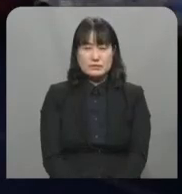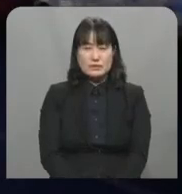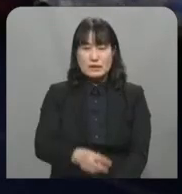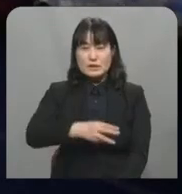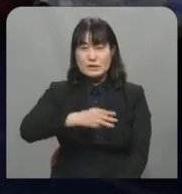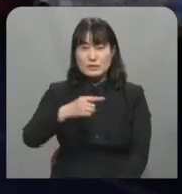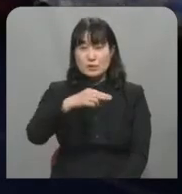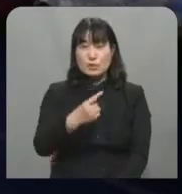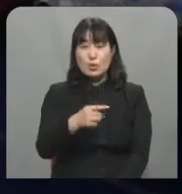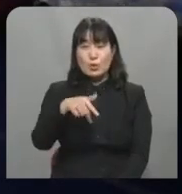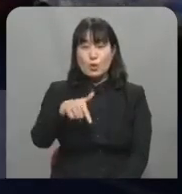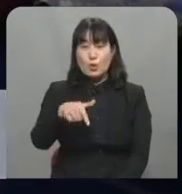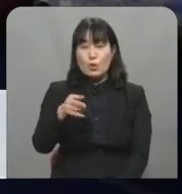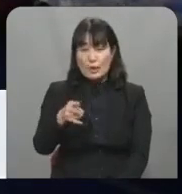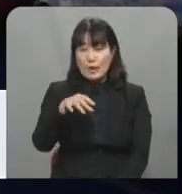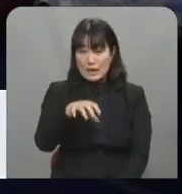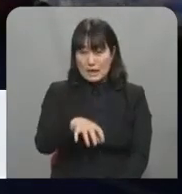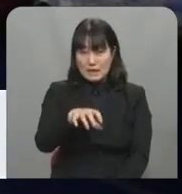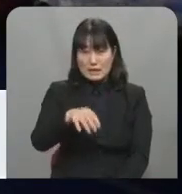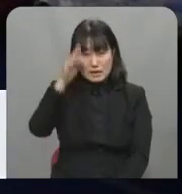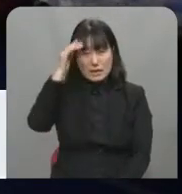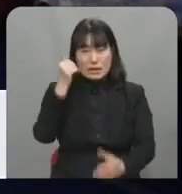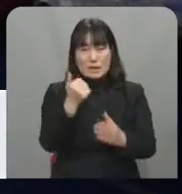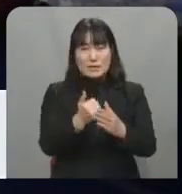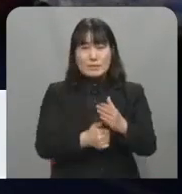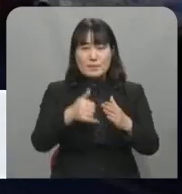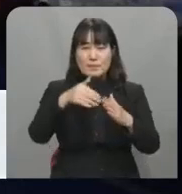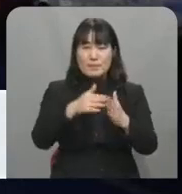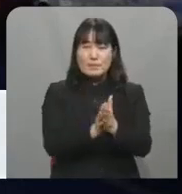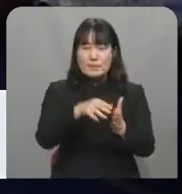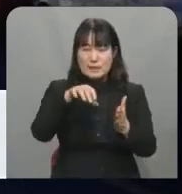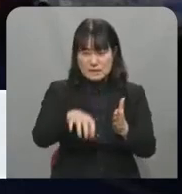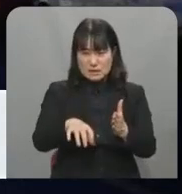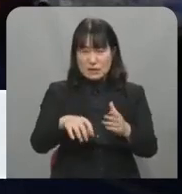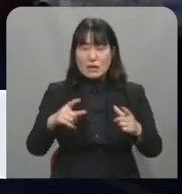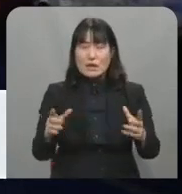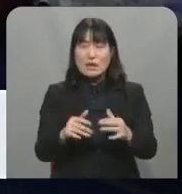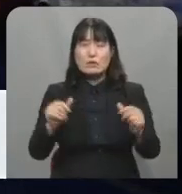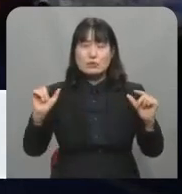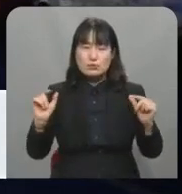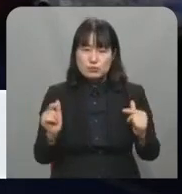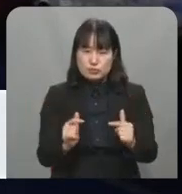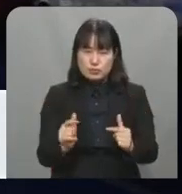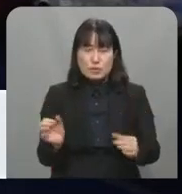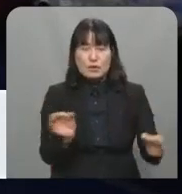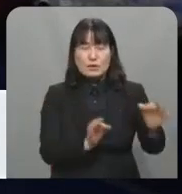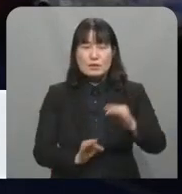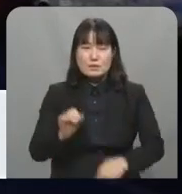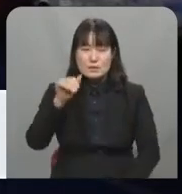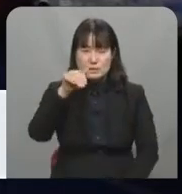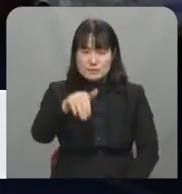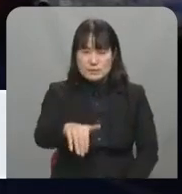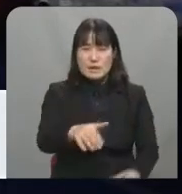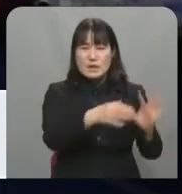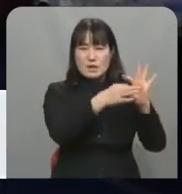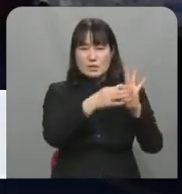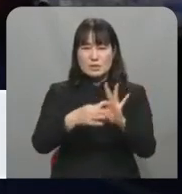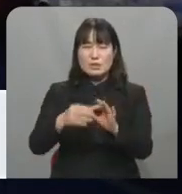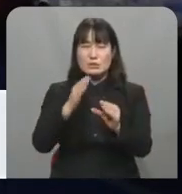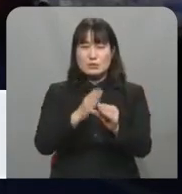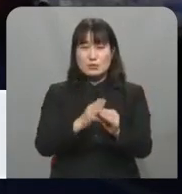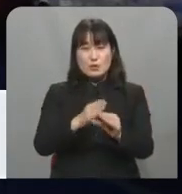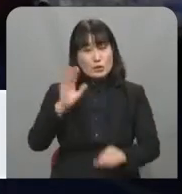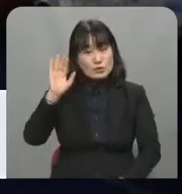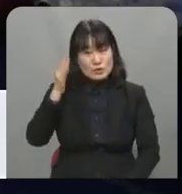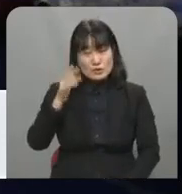삼척 도계 지역은 대표적인 폐광 지역 가운데 한 곳으로 인구 감소와 경기 침체에서 벗어나지 못하고 있습니다. 하지만